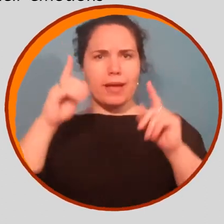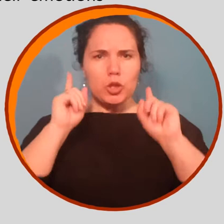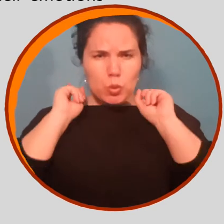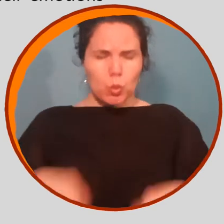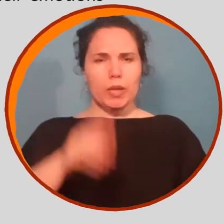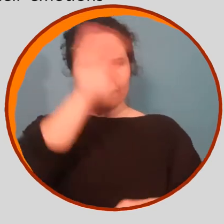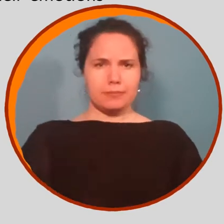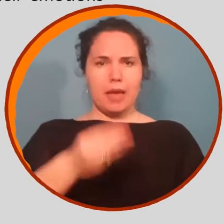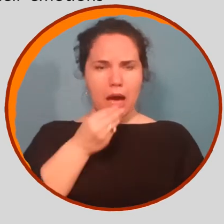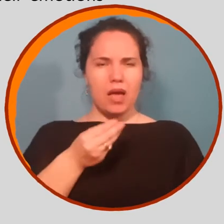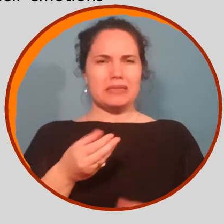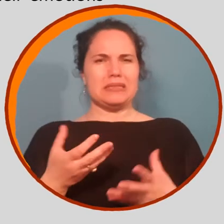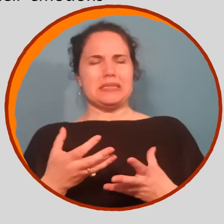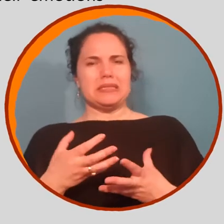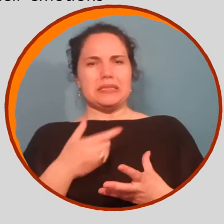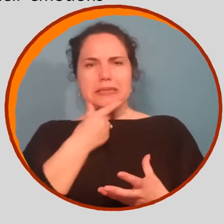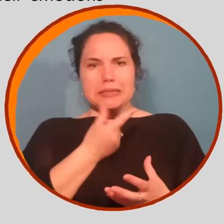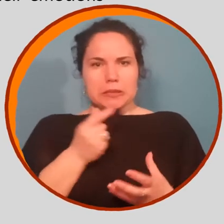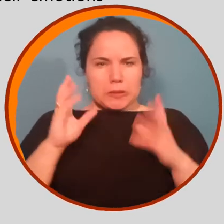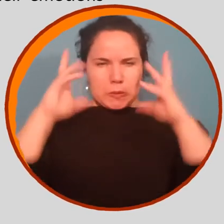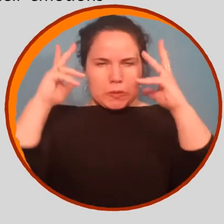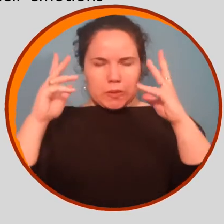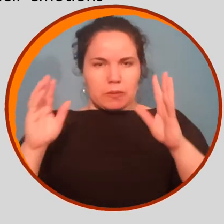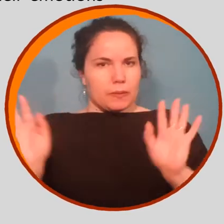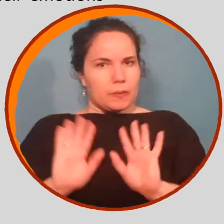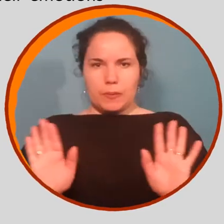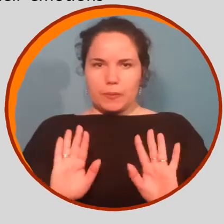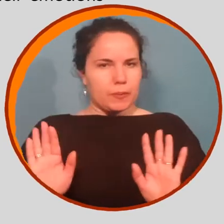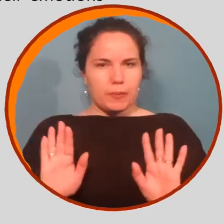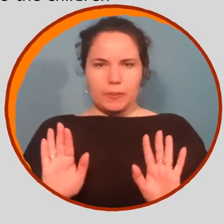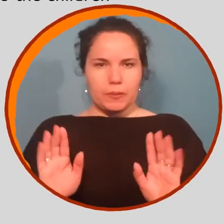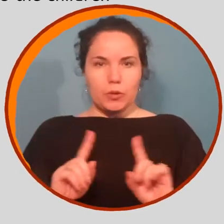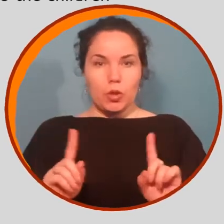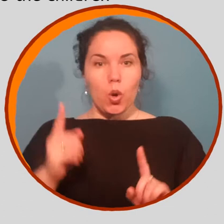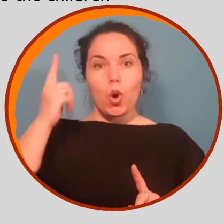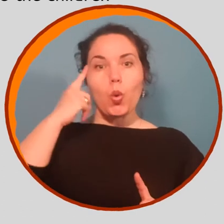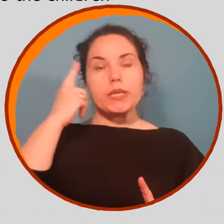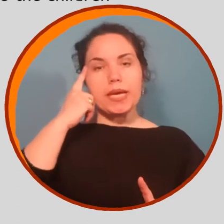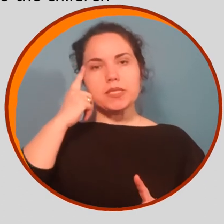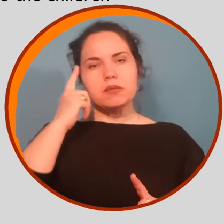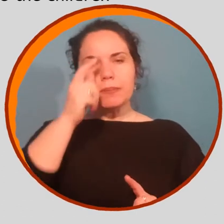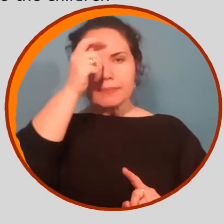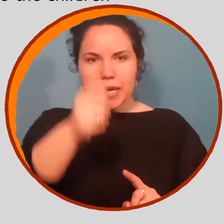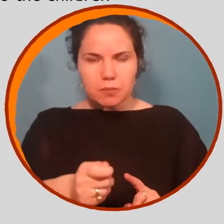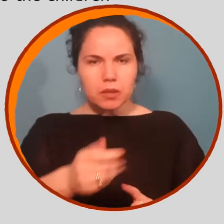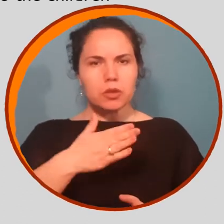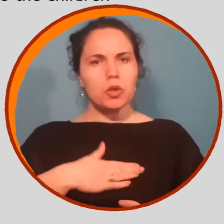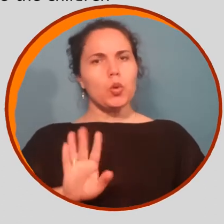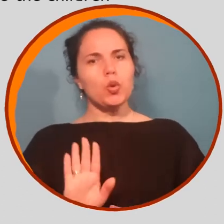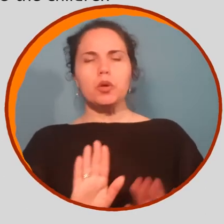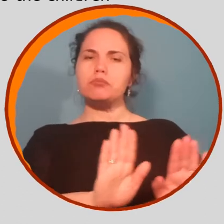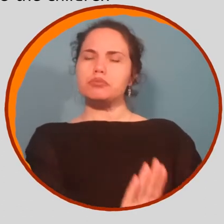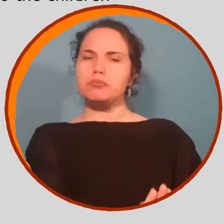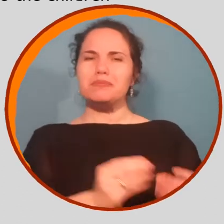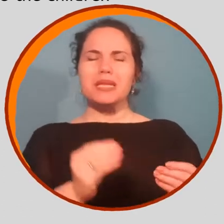edhe prindrit duhet të shprehin emocionet e tyre. Ku dhe si duhet të shprehin emocionet prindrit gjatë kësaj periudhe tepër të ngarkuar?